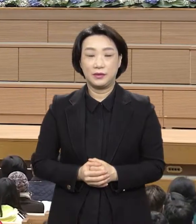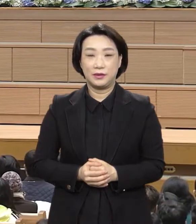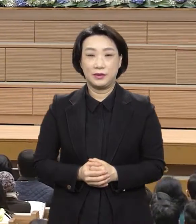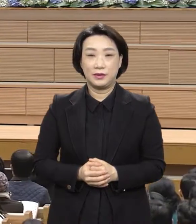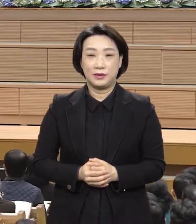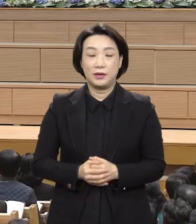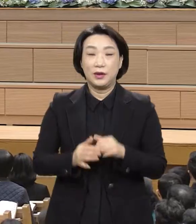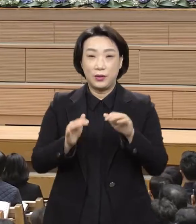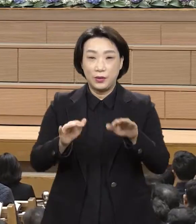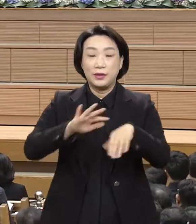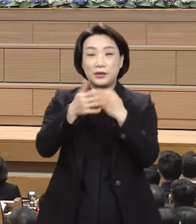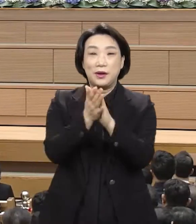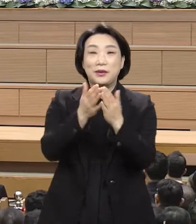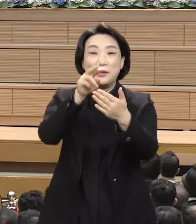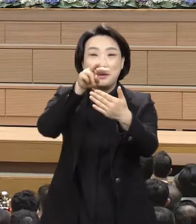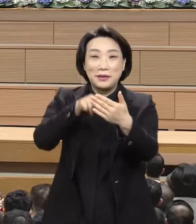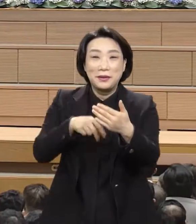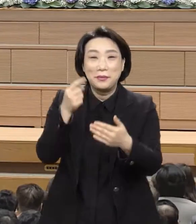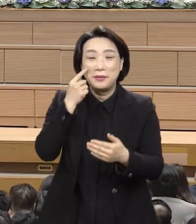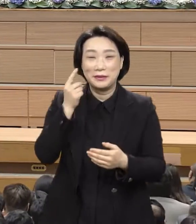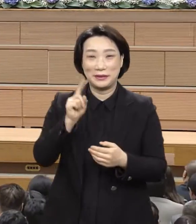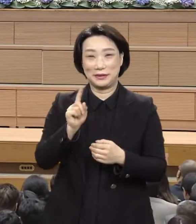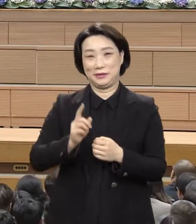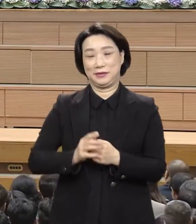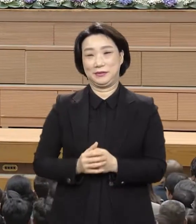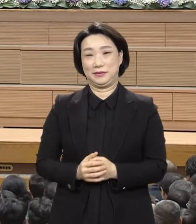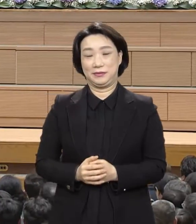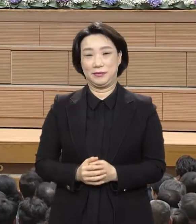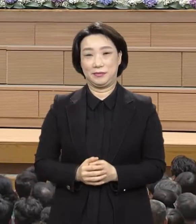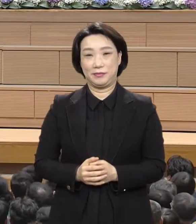오늘 본문을 읽어보니까